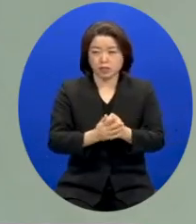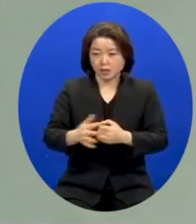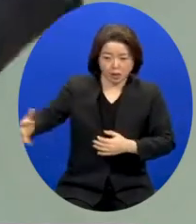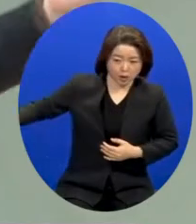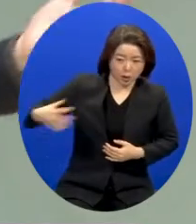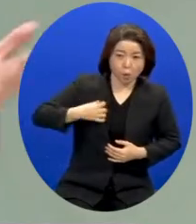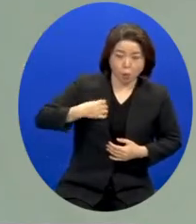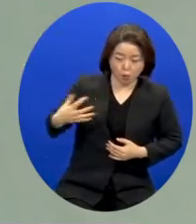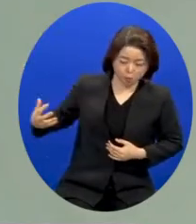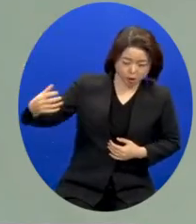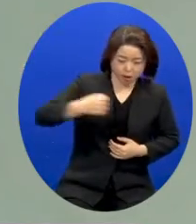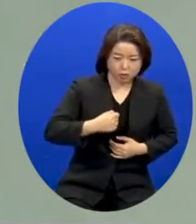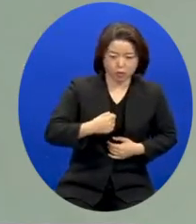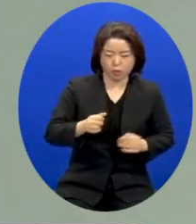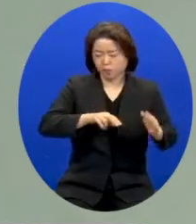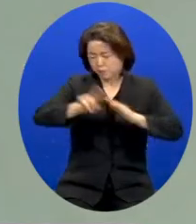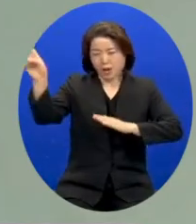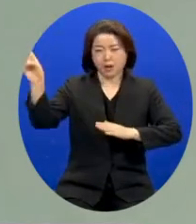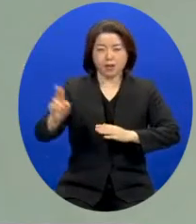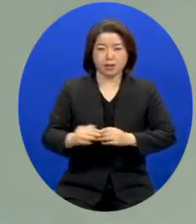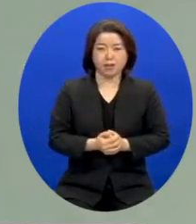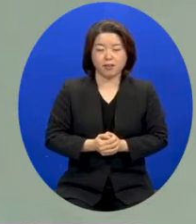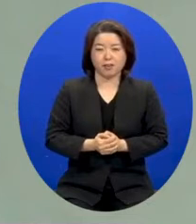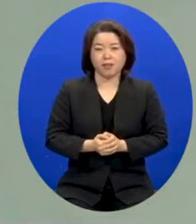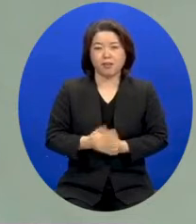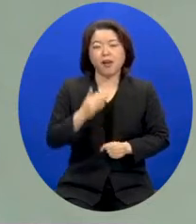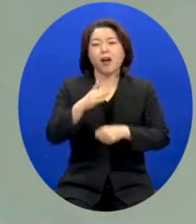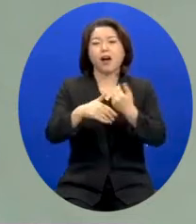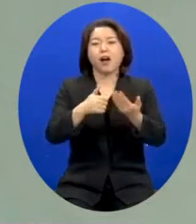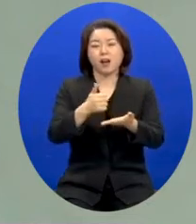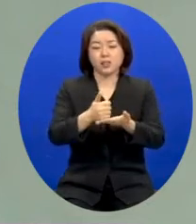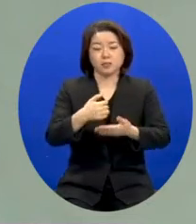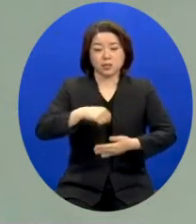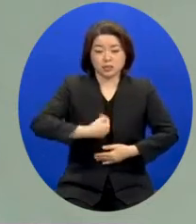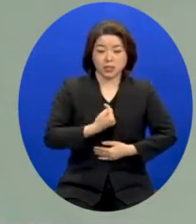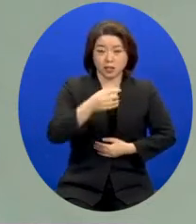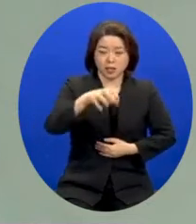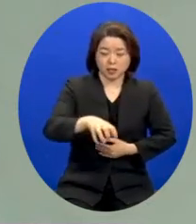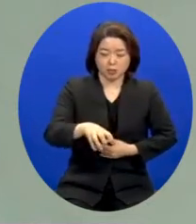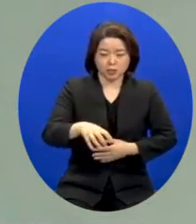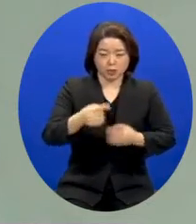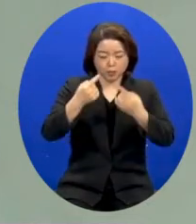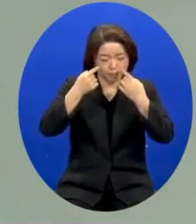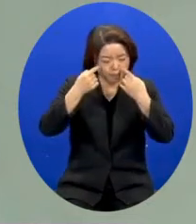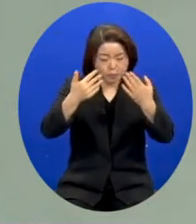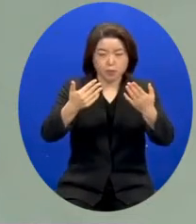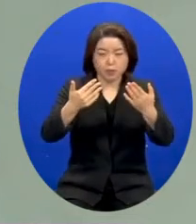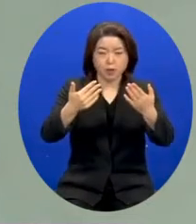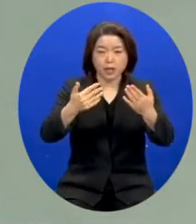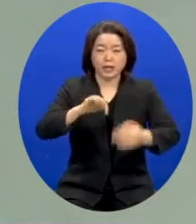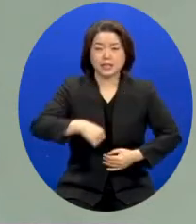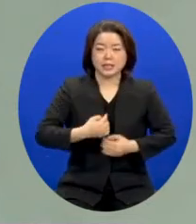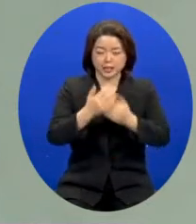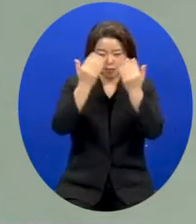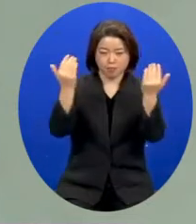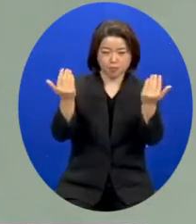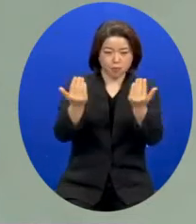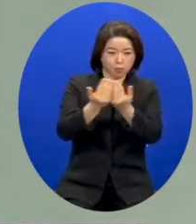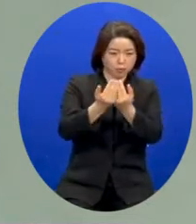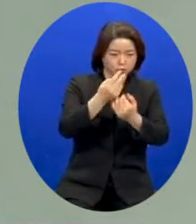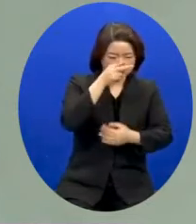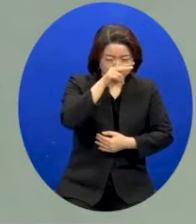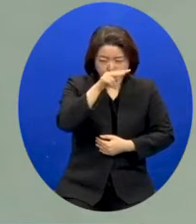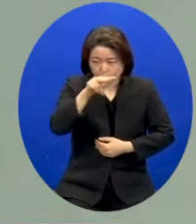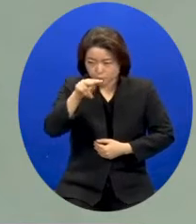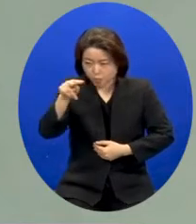들고 뛰쳐나왔습니다. 하나님께서 자기 앞에서 너무나 분명하게 자기의 모든 것을 보고 계시다는